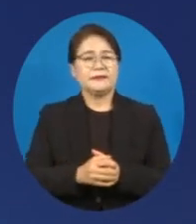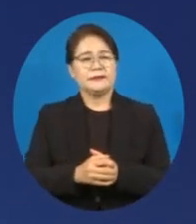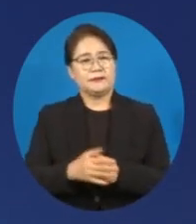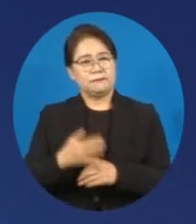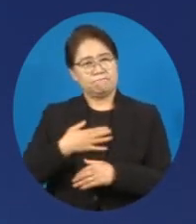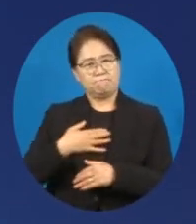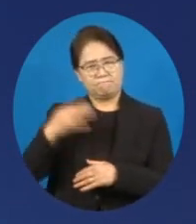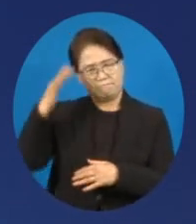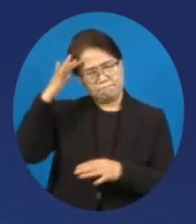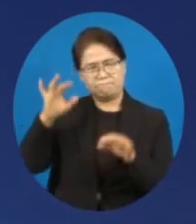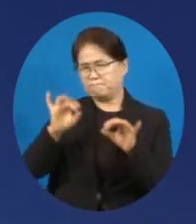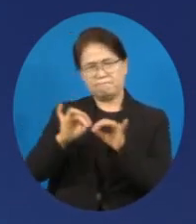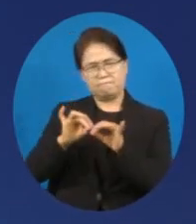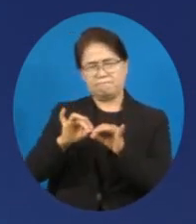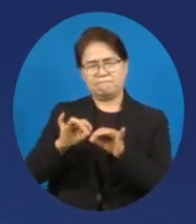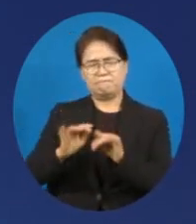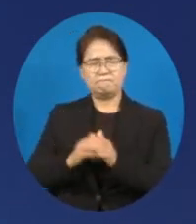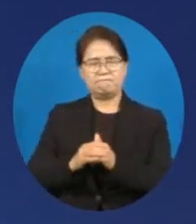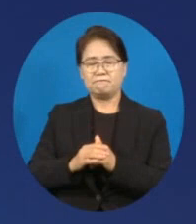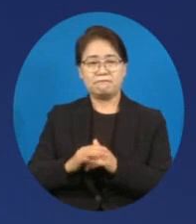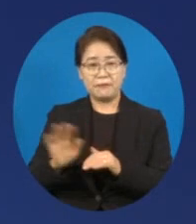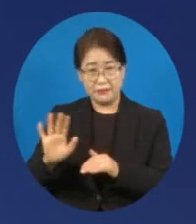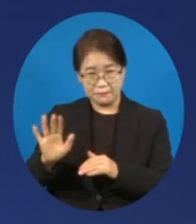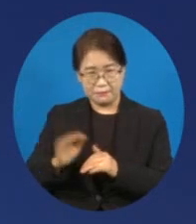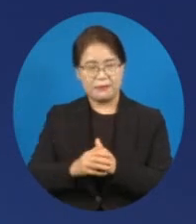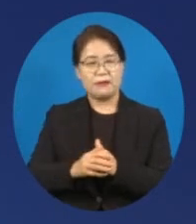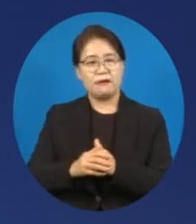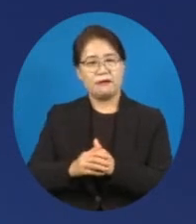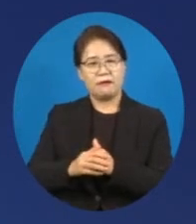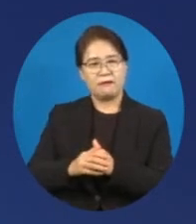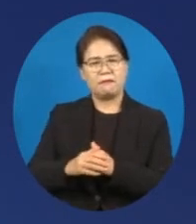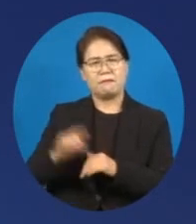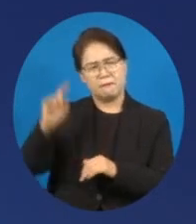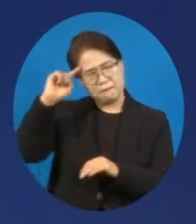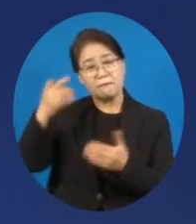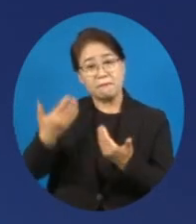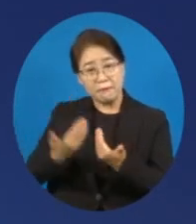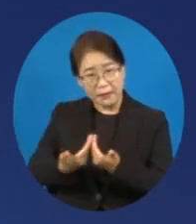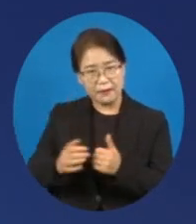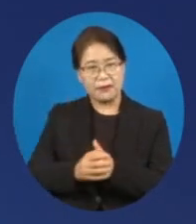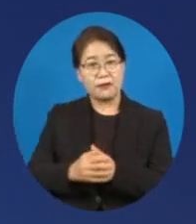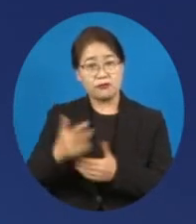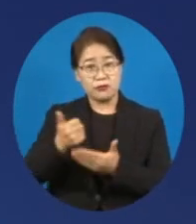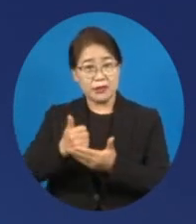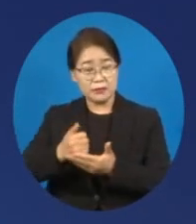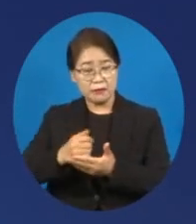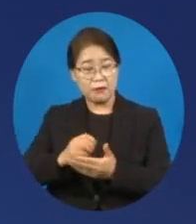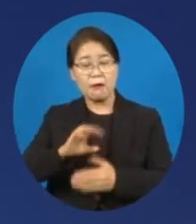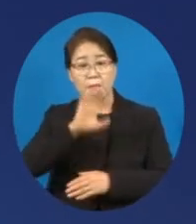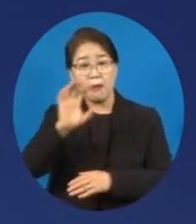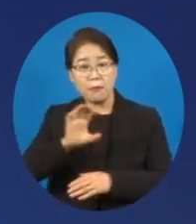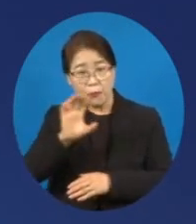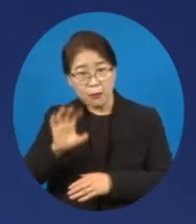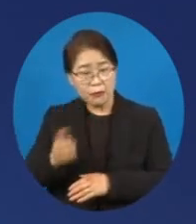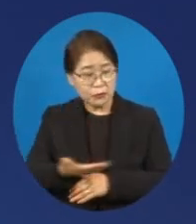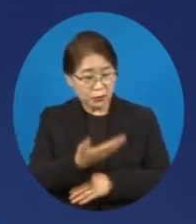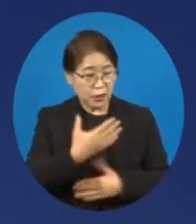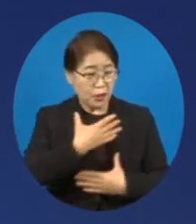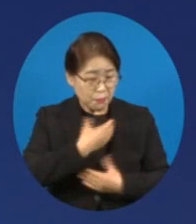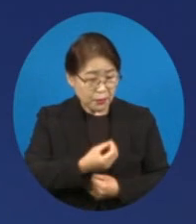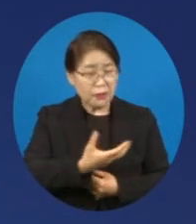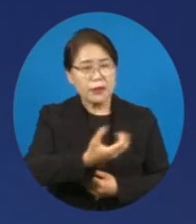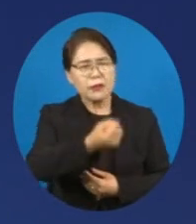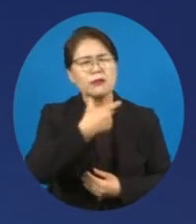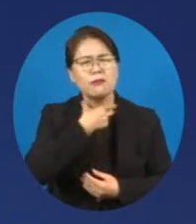그런데 저는 그 말에 동의하지 않습니다 왜냐 그러면 주님이 지금 두 번이나 반복해서 너희에게 평강이